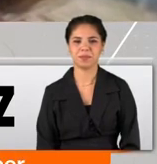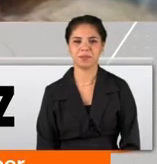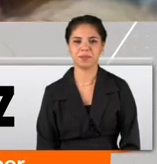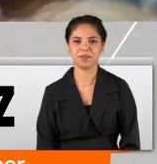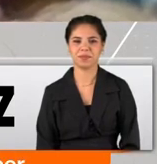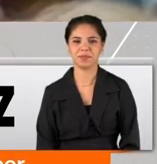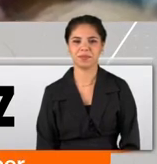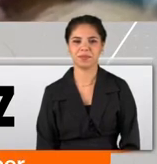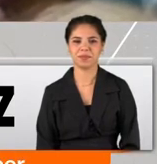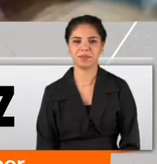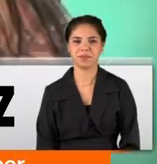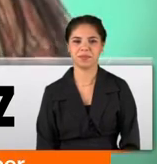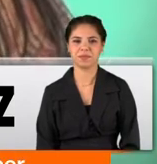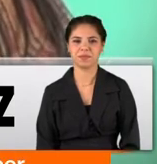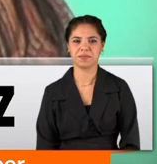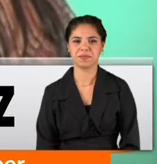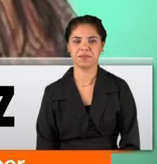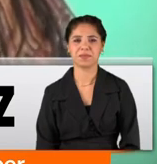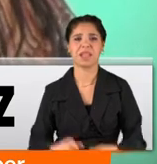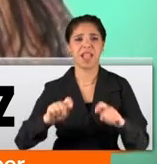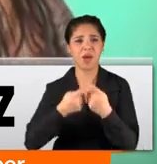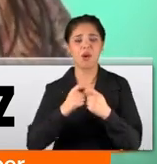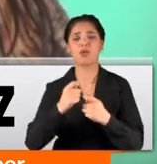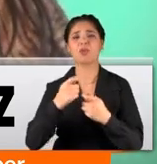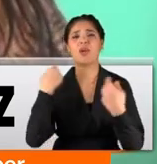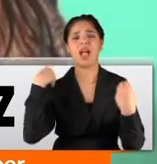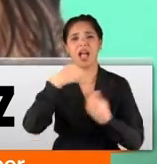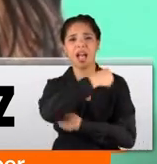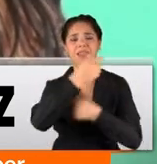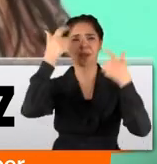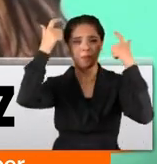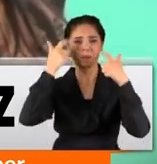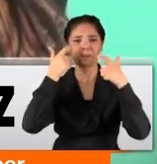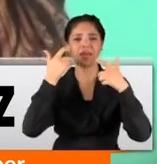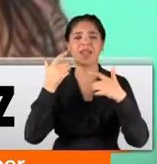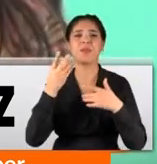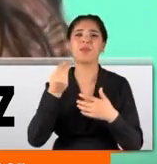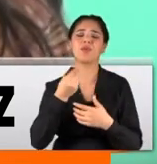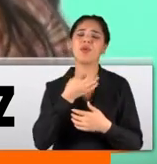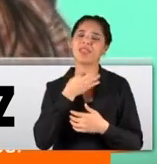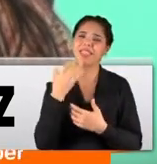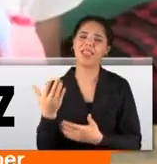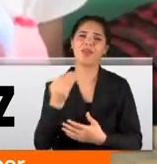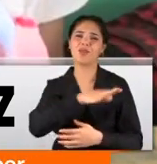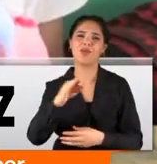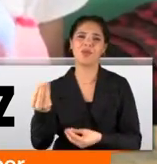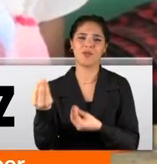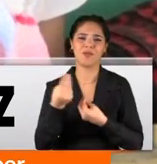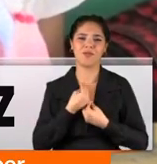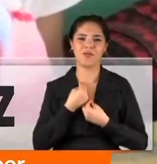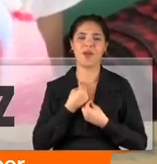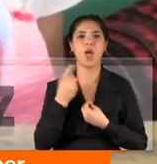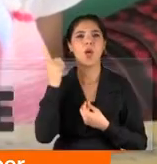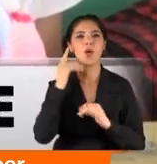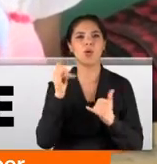ördüğüm atkılar sarsın. Elleriyle ördüğü atkıları ve bereleri sağ olsun çocuklarımıza gönderdi. Ünlü oyuncu